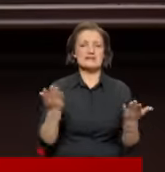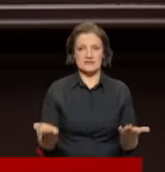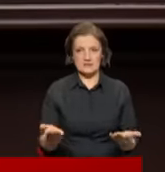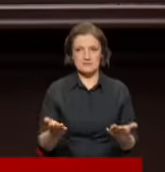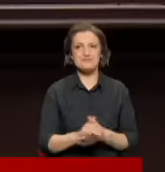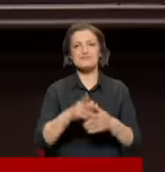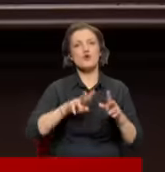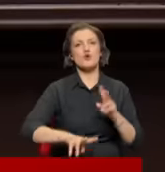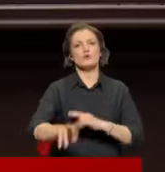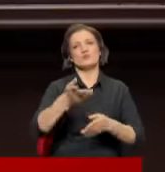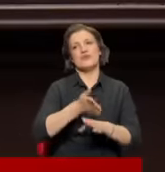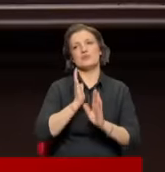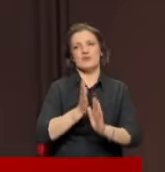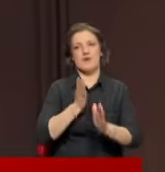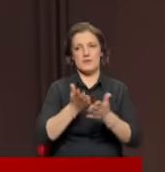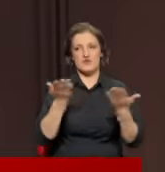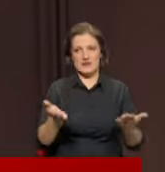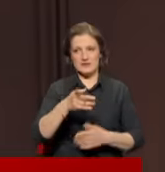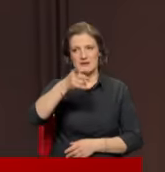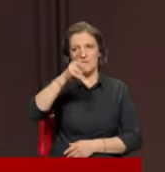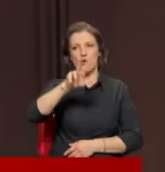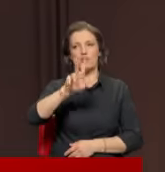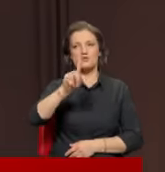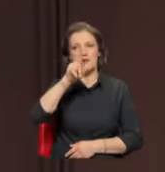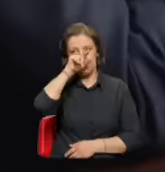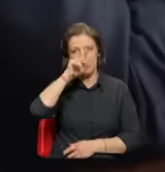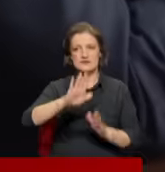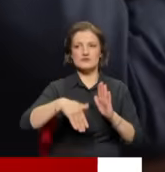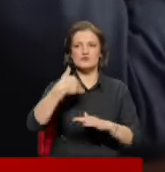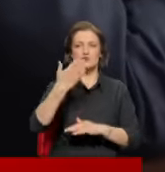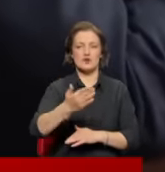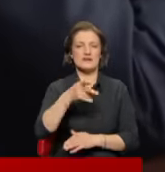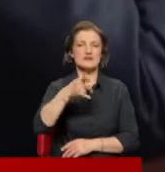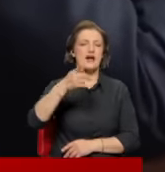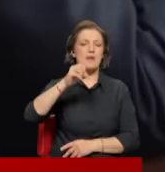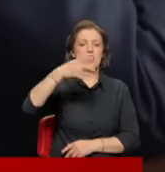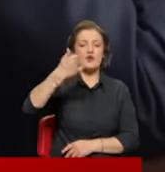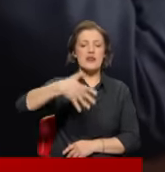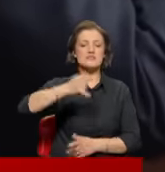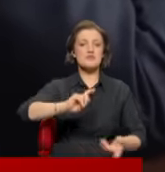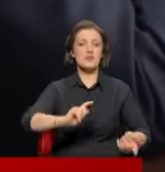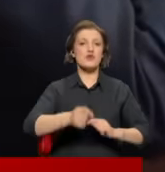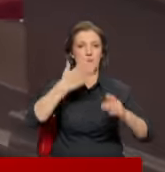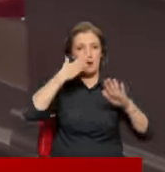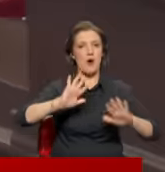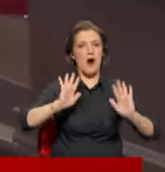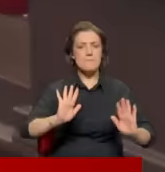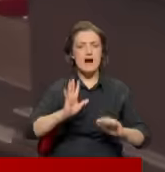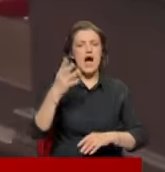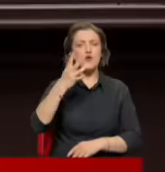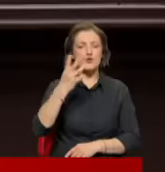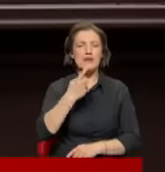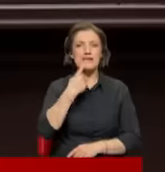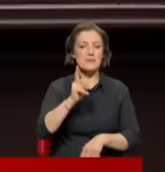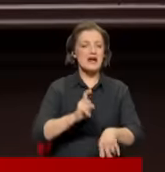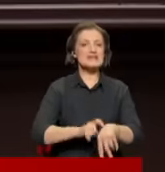şekilde yolumuza devam edeceğiz. 31 Mart sonrası AK Parti yönetiminde değişim bekleniyor. Erdoğan işaretini verdi ama zamanlamayı